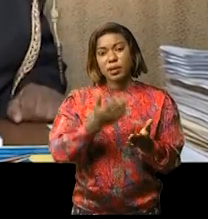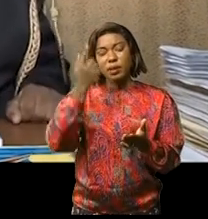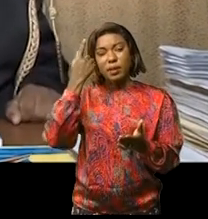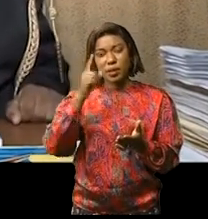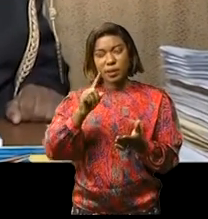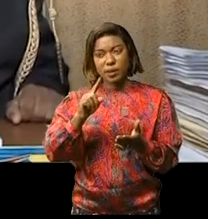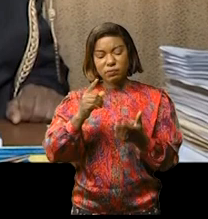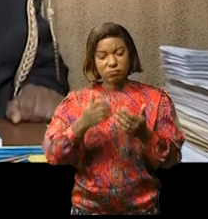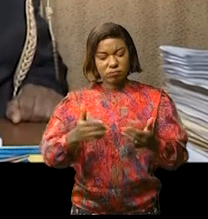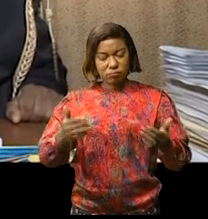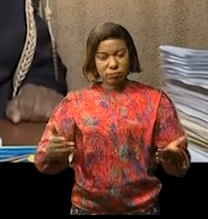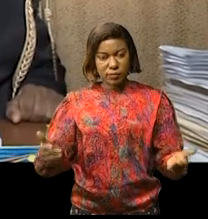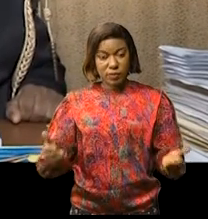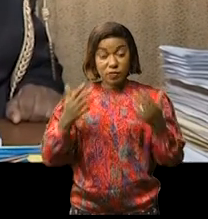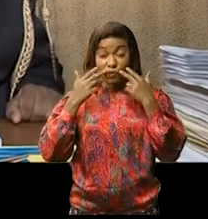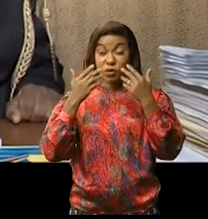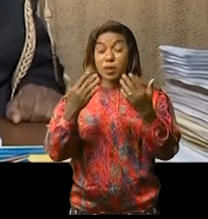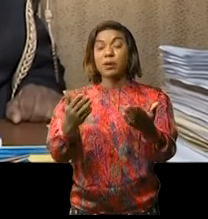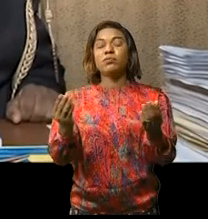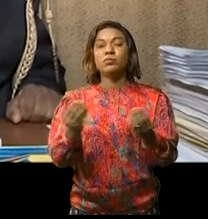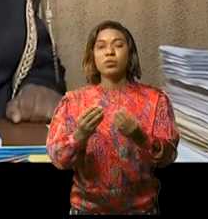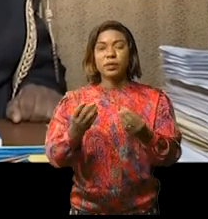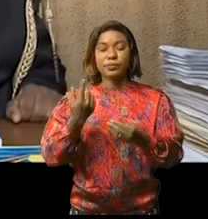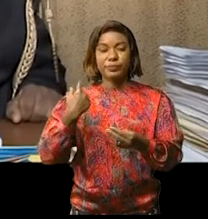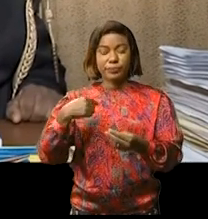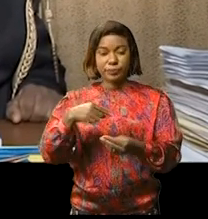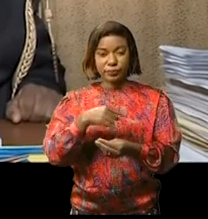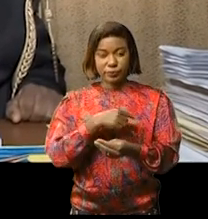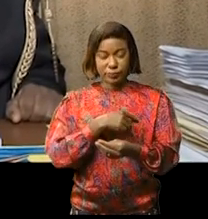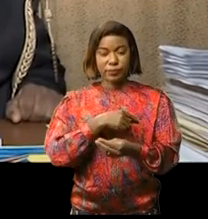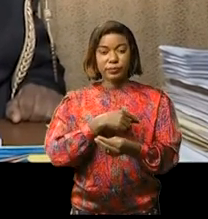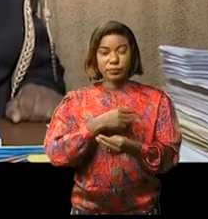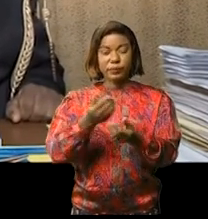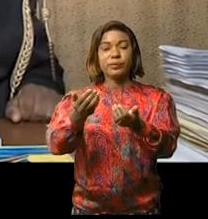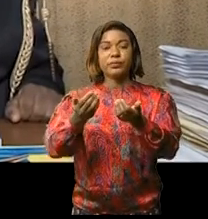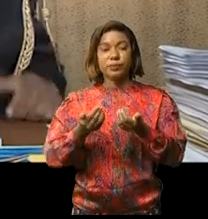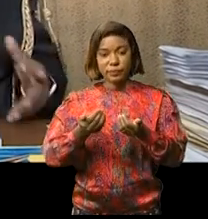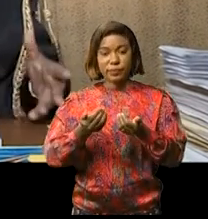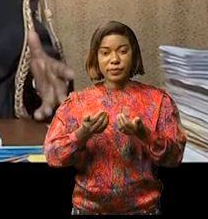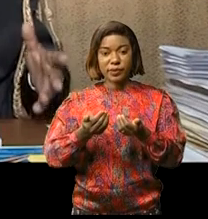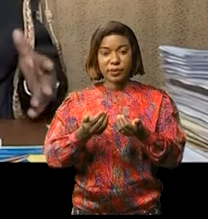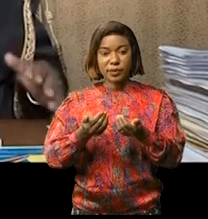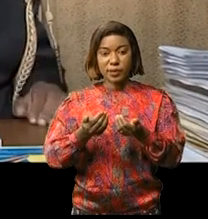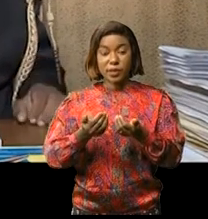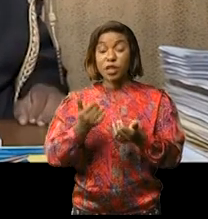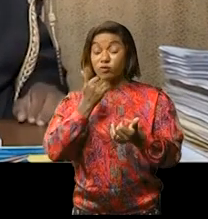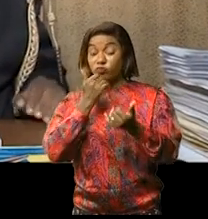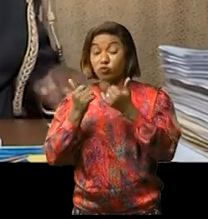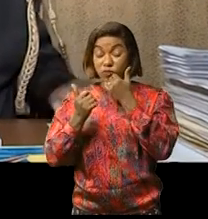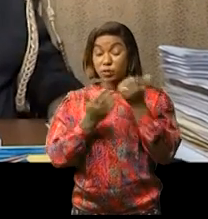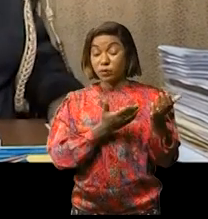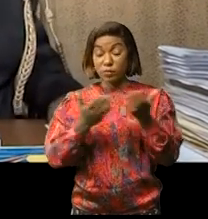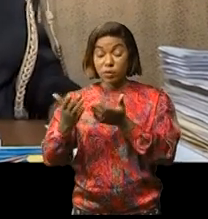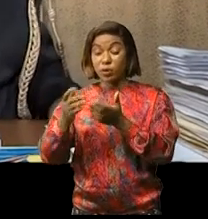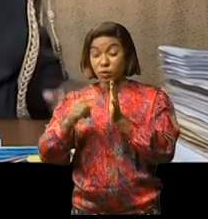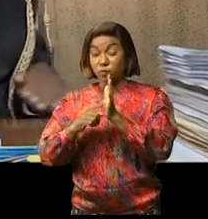vertus. Voilà pourquoi nous avons tenu à ce que ces infractions soient portées au grand